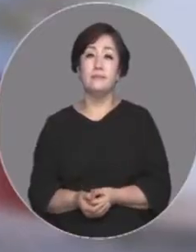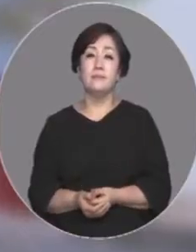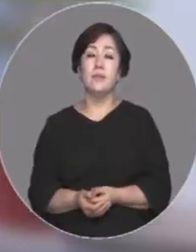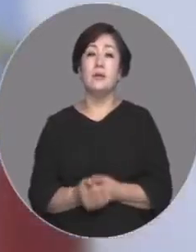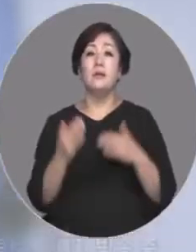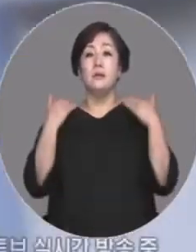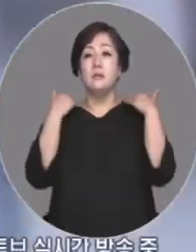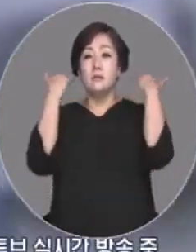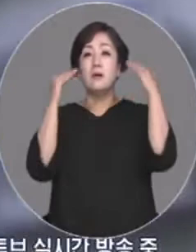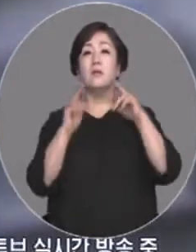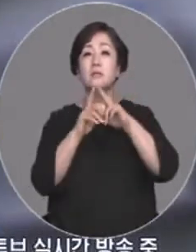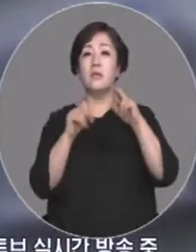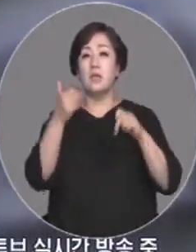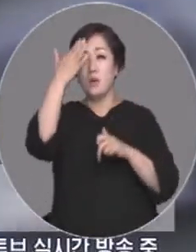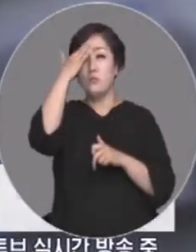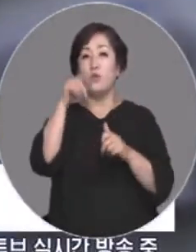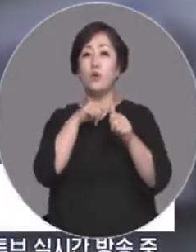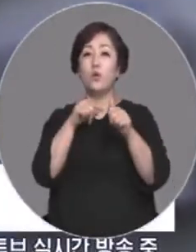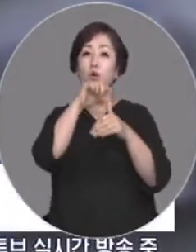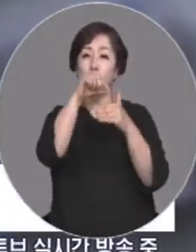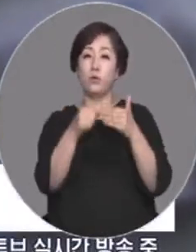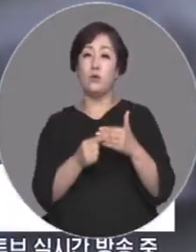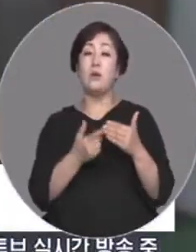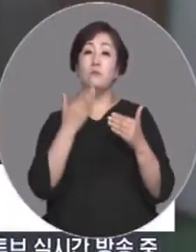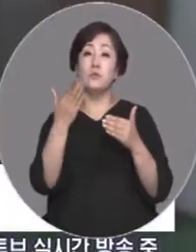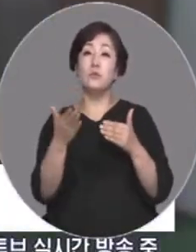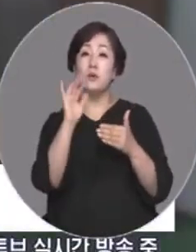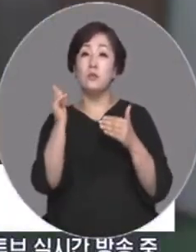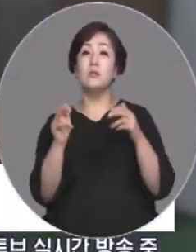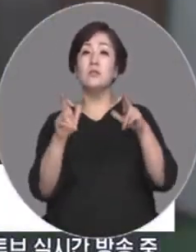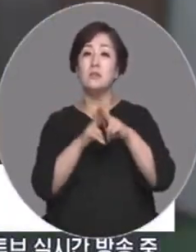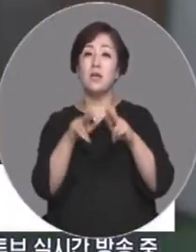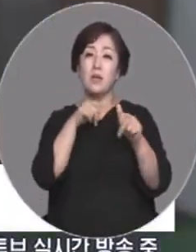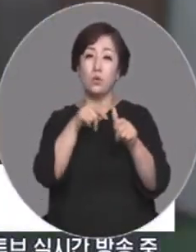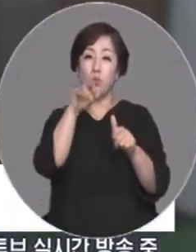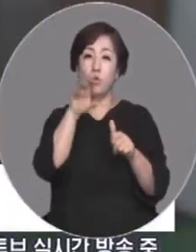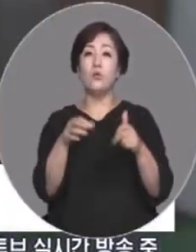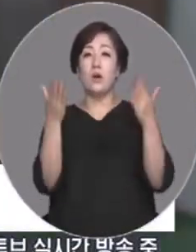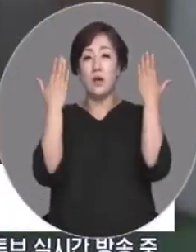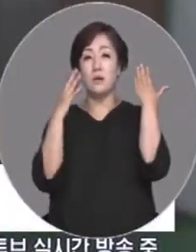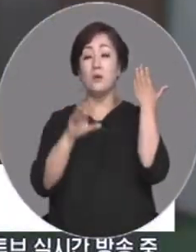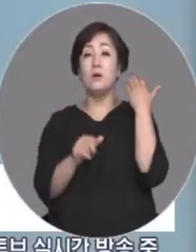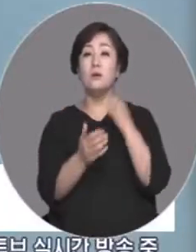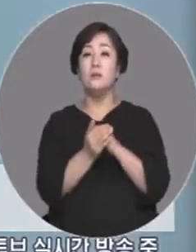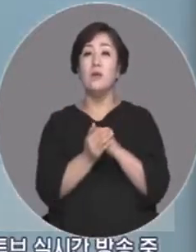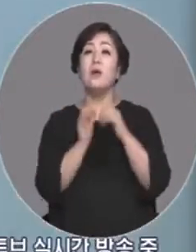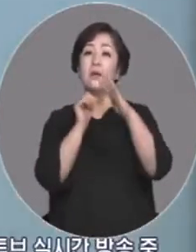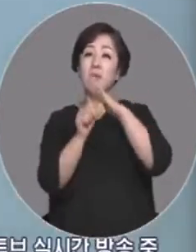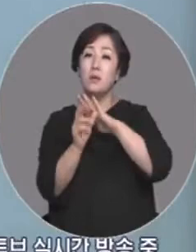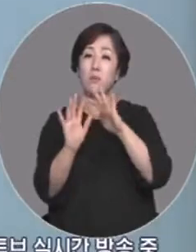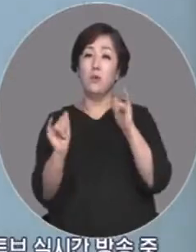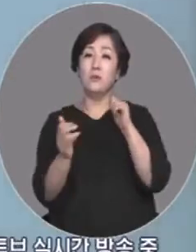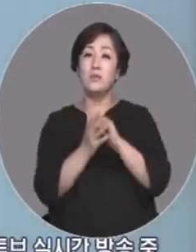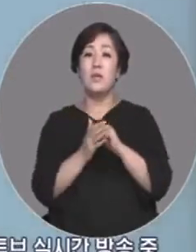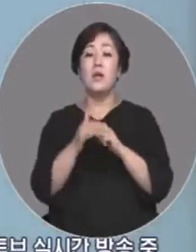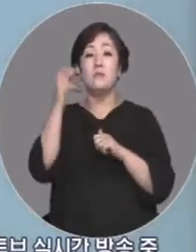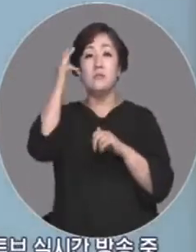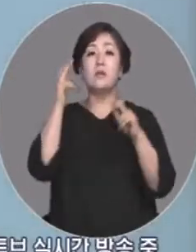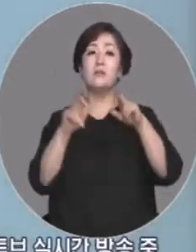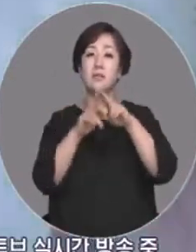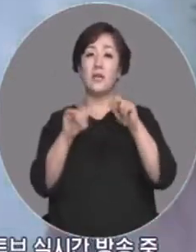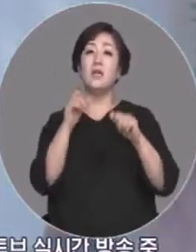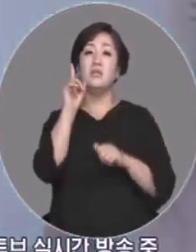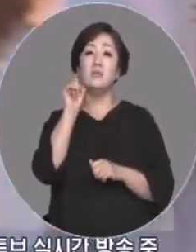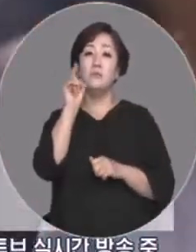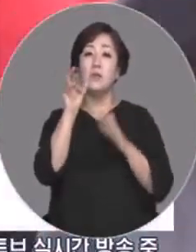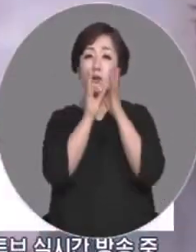성인 장애인에게 무료 교육 프로그램을 제공하는 울산의 한 장애인 교육시설. 이 시설 대표는 한 지적장애인을